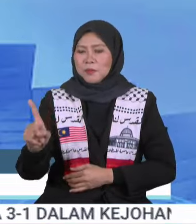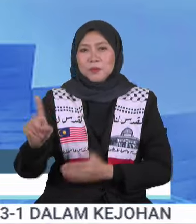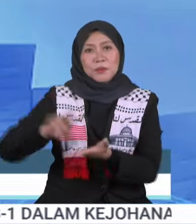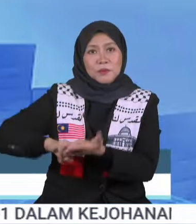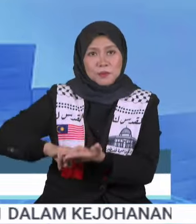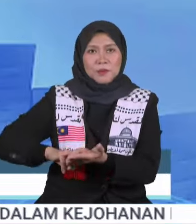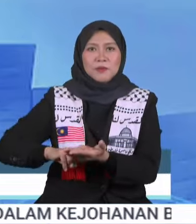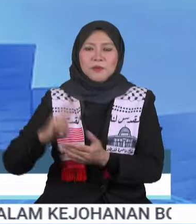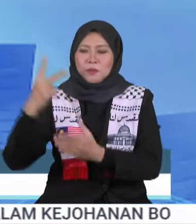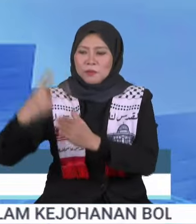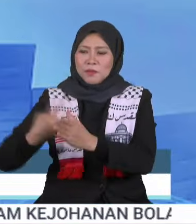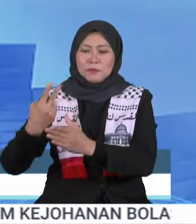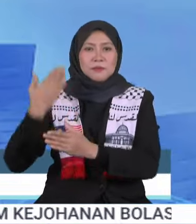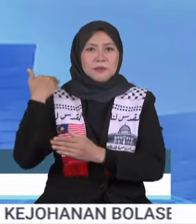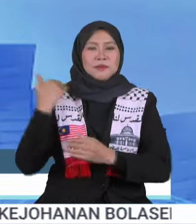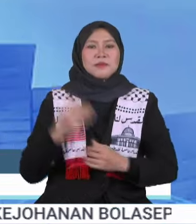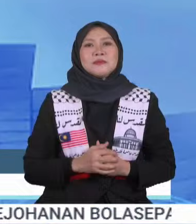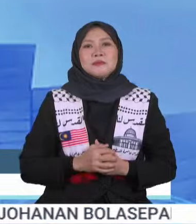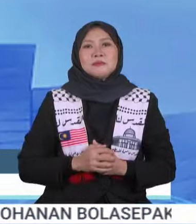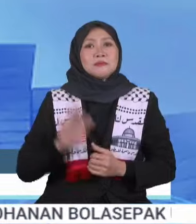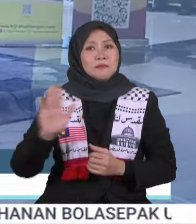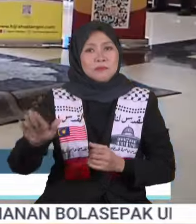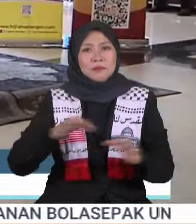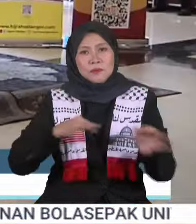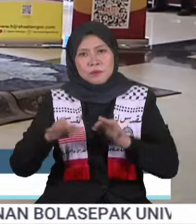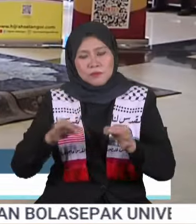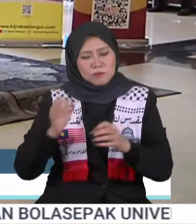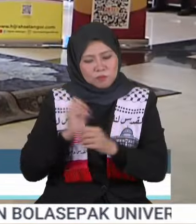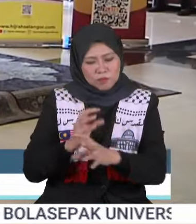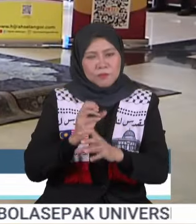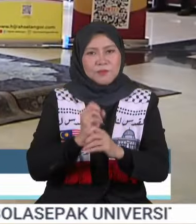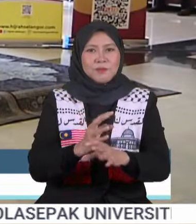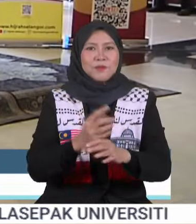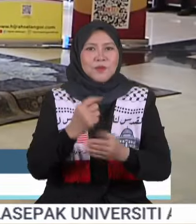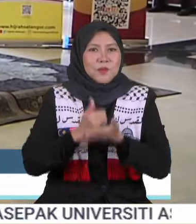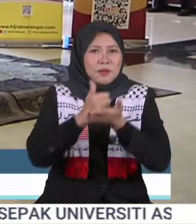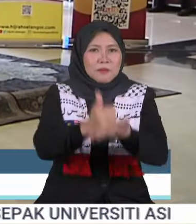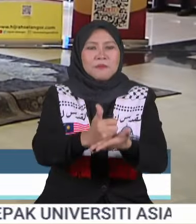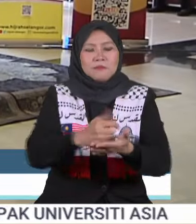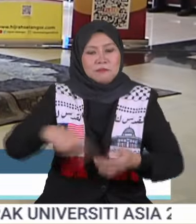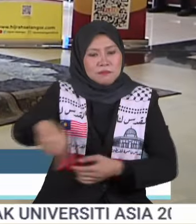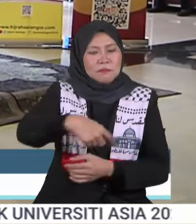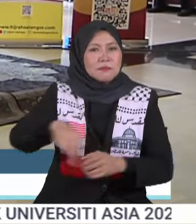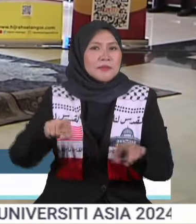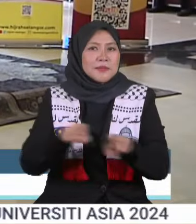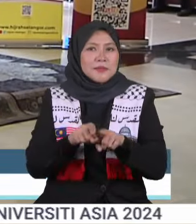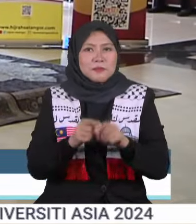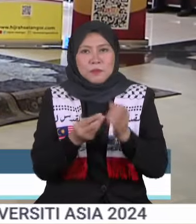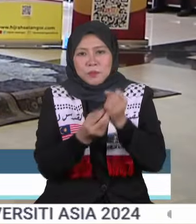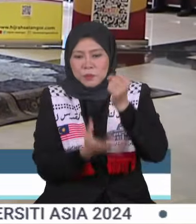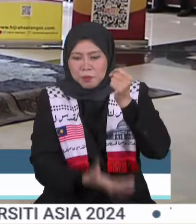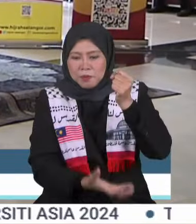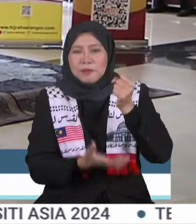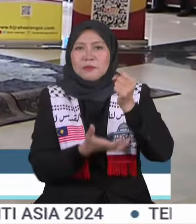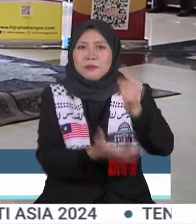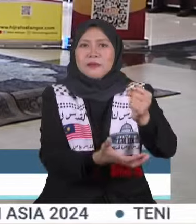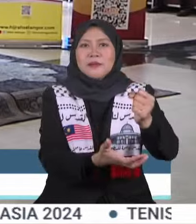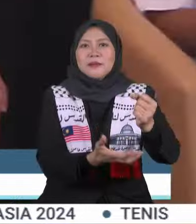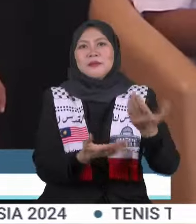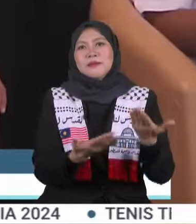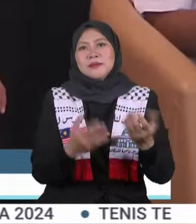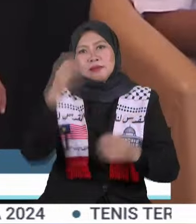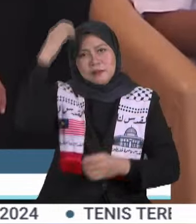861 direkodkan dua bulan lepas. Jelas beliau beberapa usaha dilakukan bagi membantu mereka seperti Dana Bantuan Kehidupan